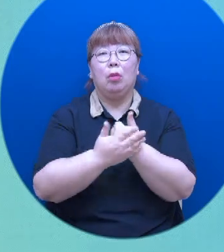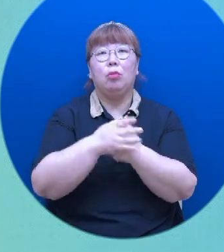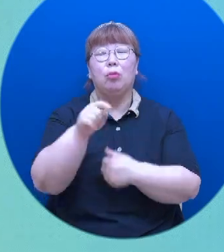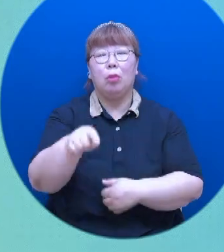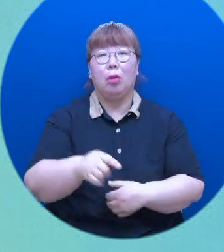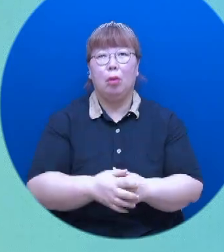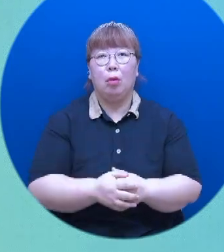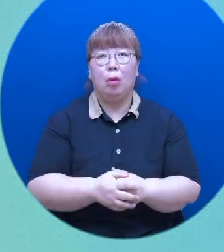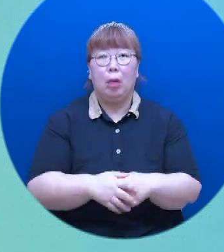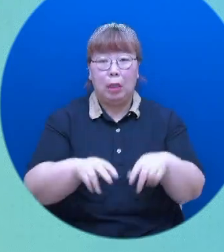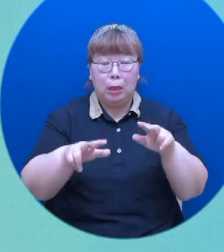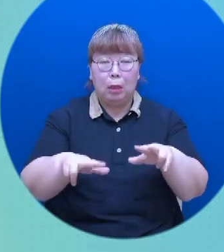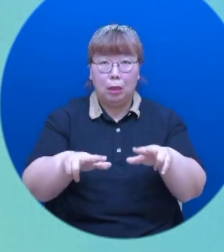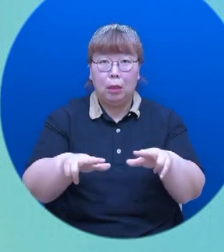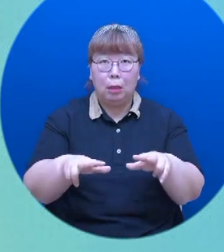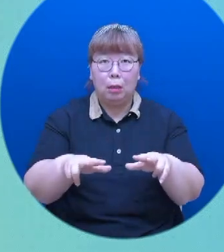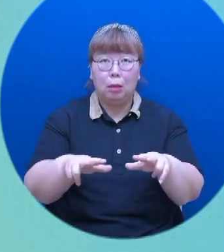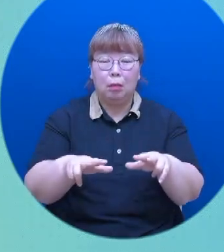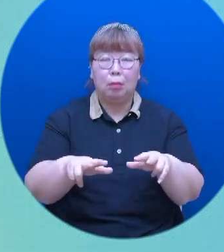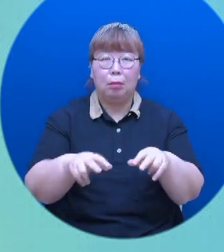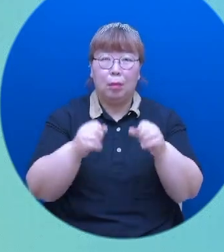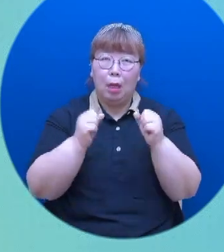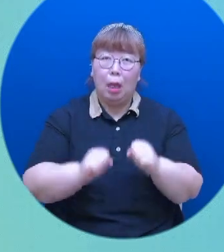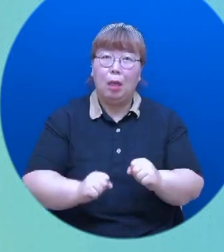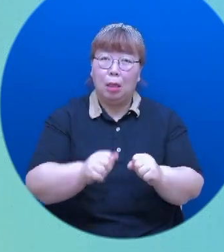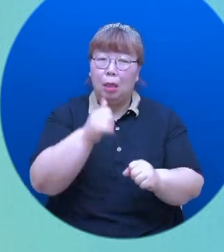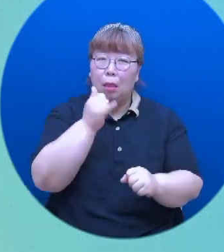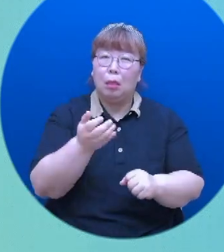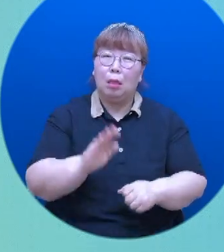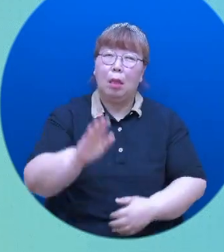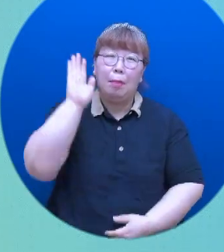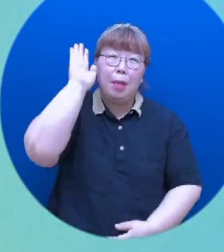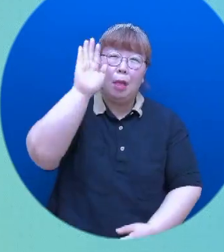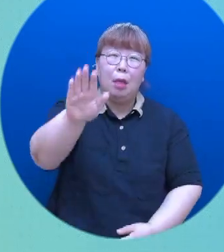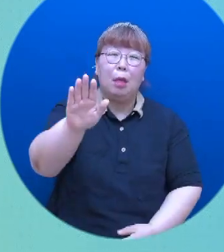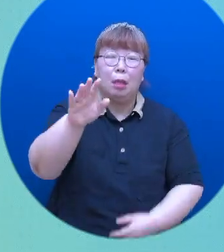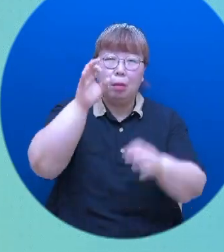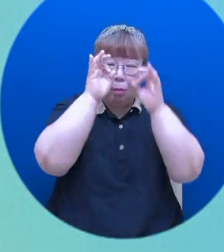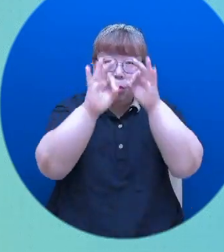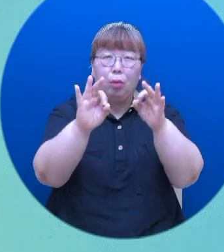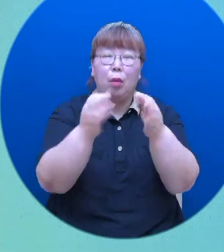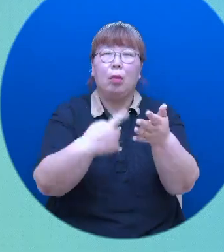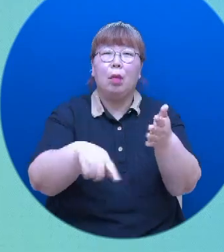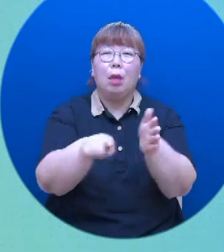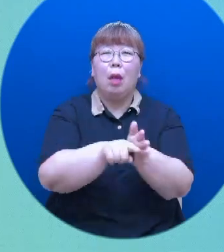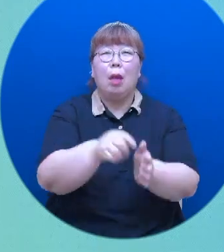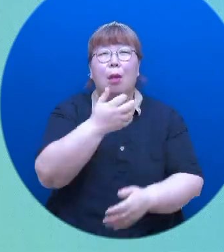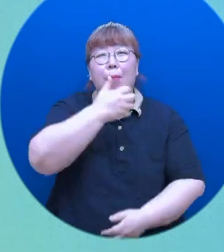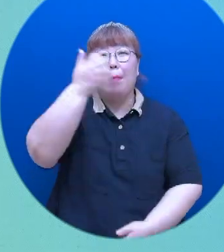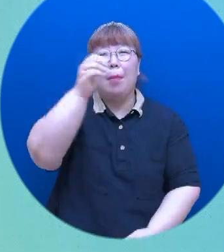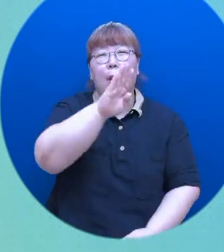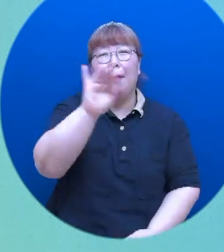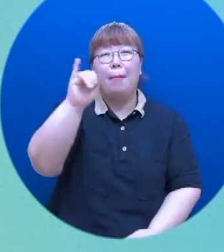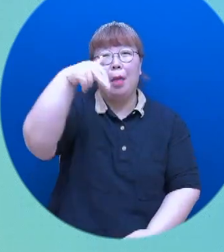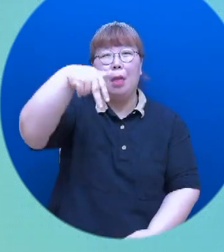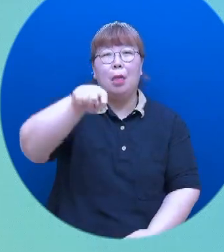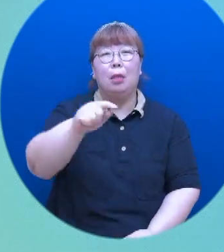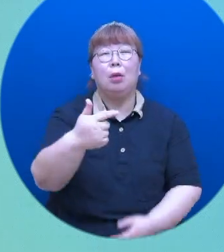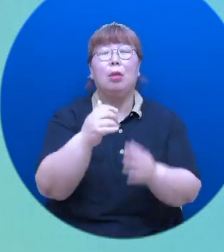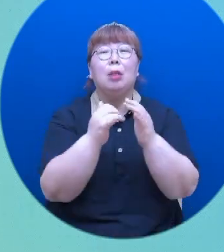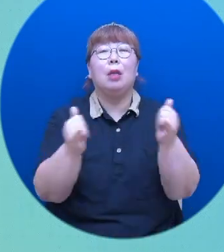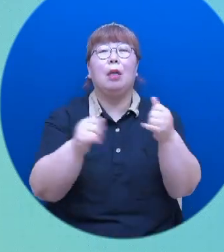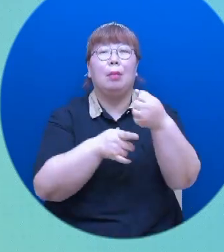현재에 있으면서 미래를 볼 줄 아는 비전의 사람이어야 한다 하는 걸 먼저 말을